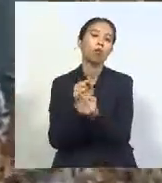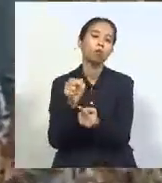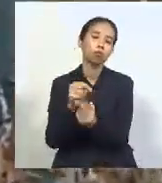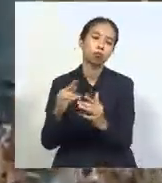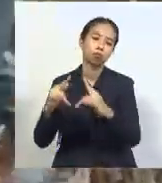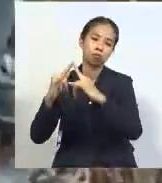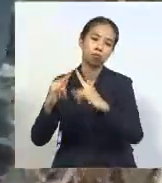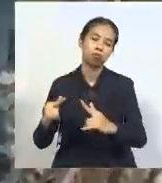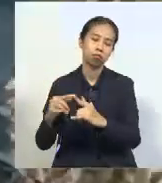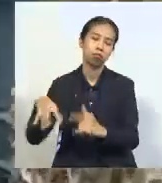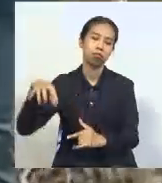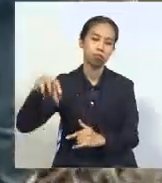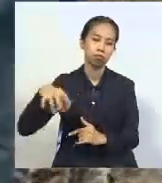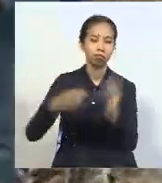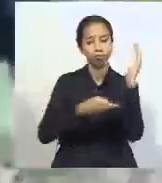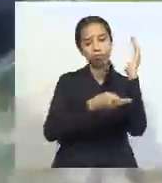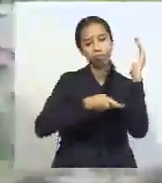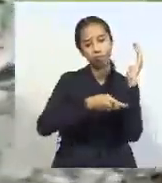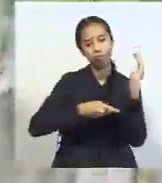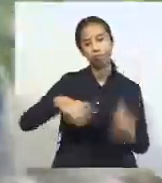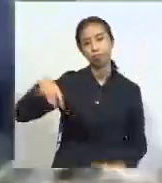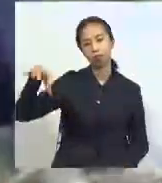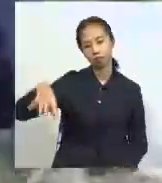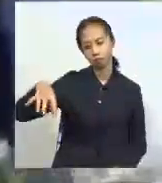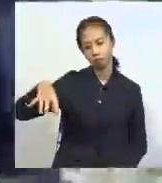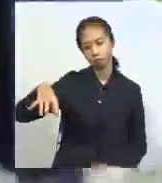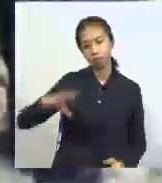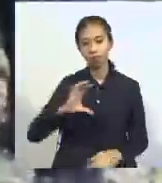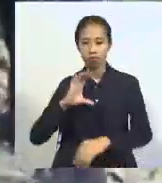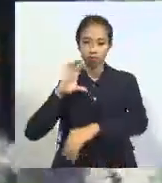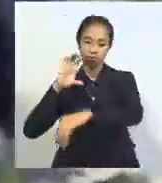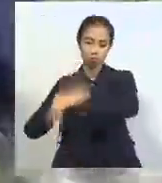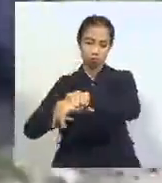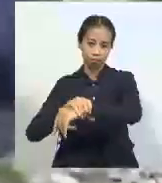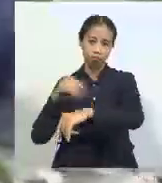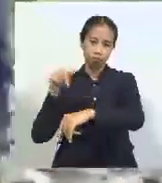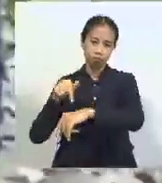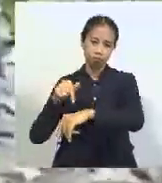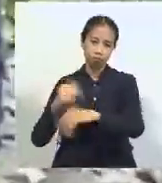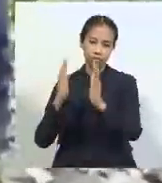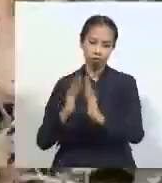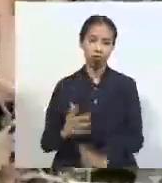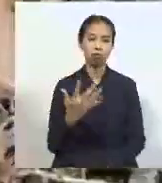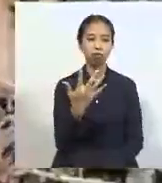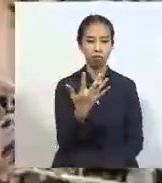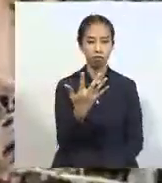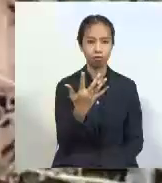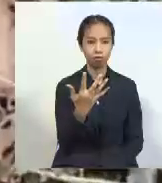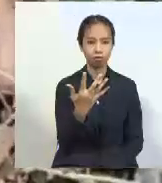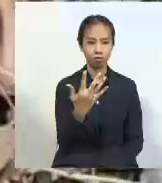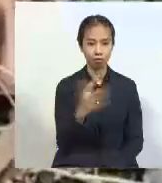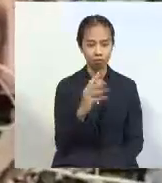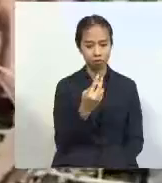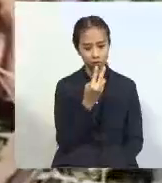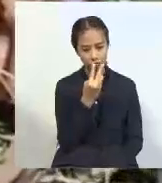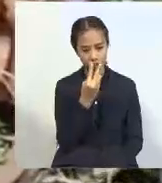พักในสวนยางพาราพอเข้าไปที่จุดนี้ไปสามารถจับกุมผู้ต้องหาได้ทั้งหมด5คนด้วยกันพ